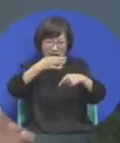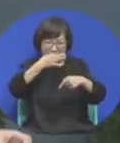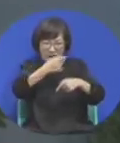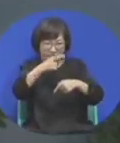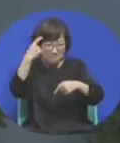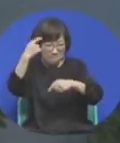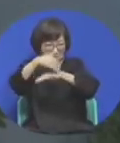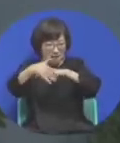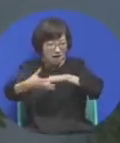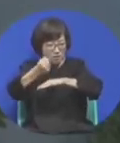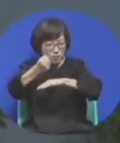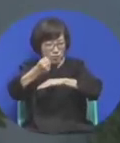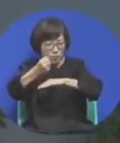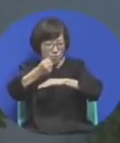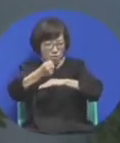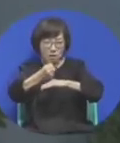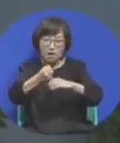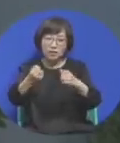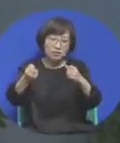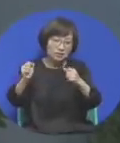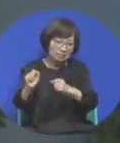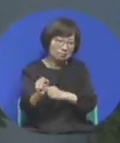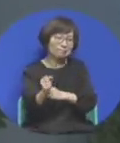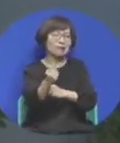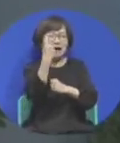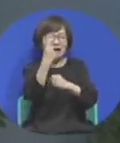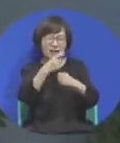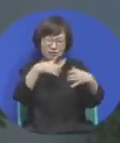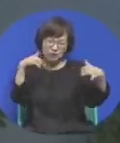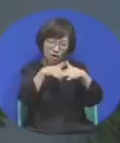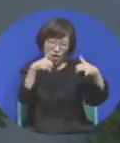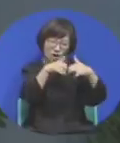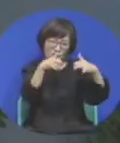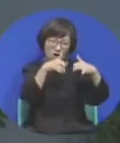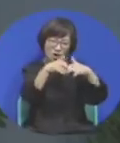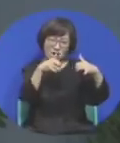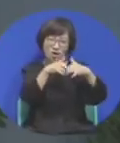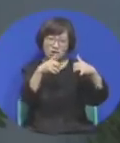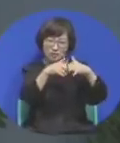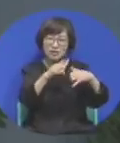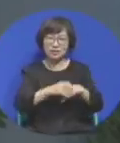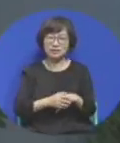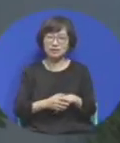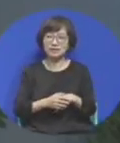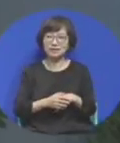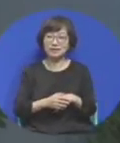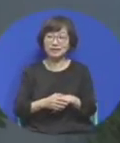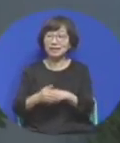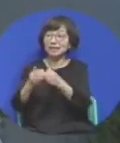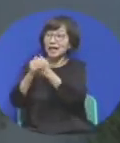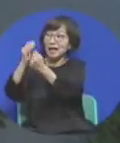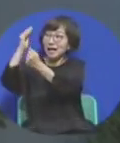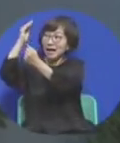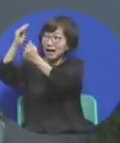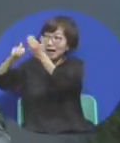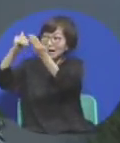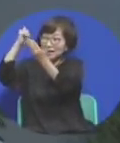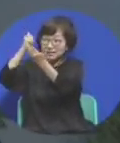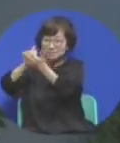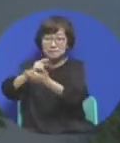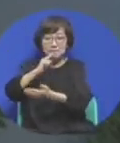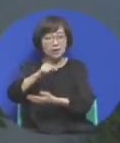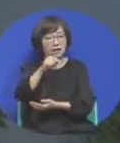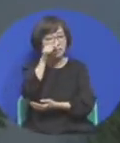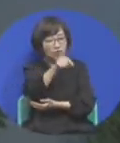That's why time and time again wars continue to break out. Within this world. 그래서 아브라함아 너는 본토 친척 아비집 비싸고 돈 나가지만은 버리고